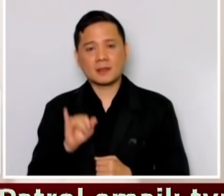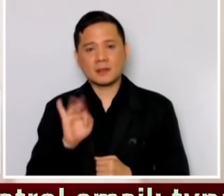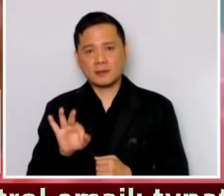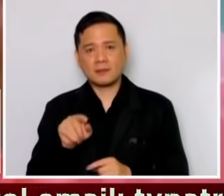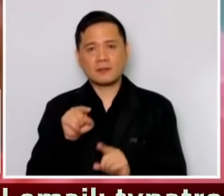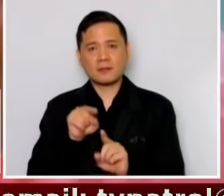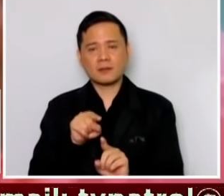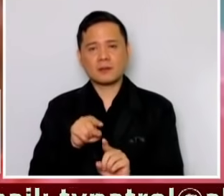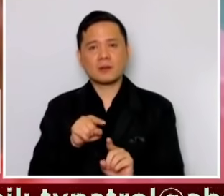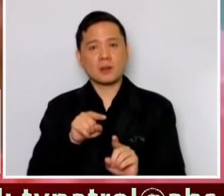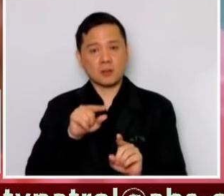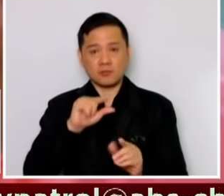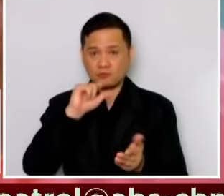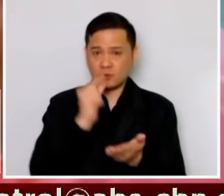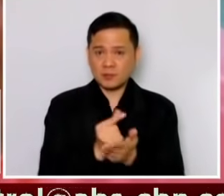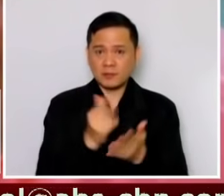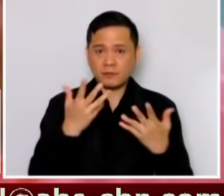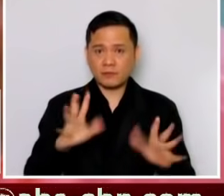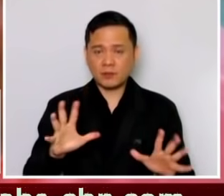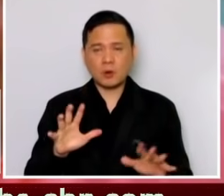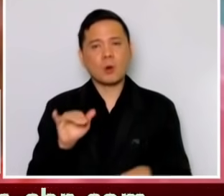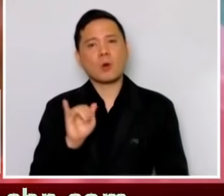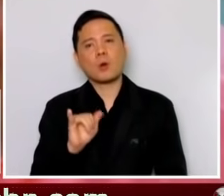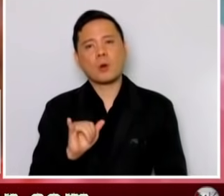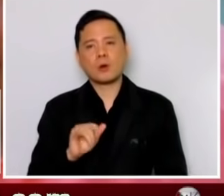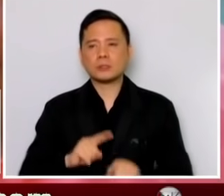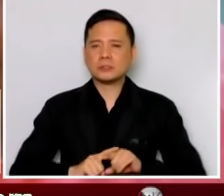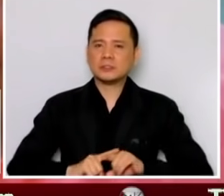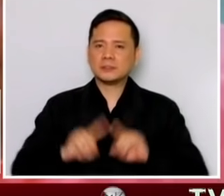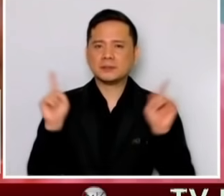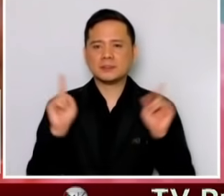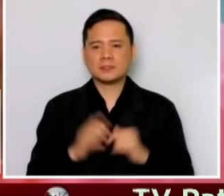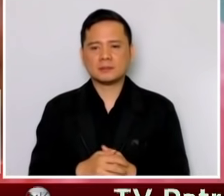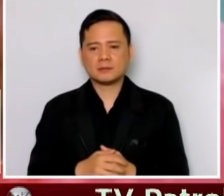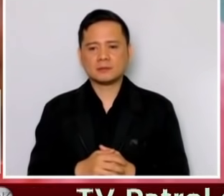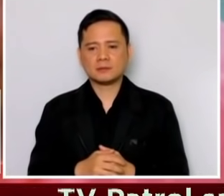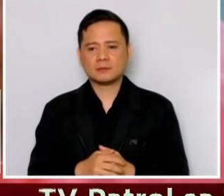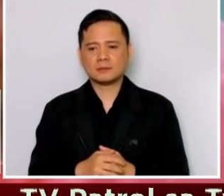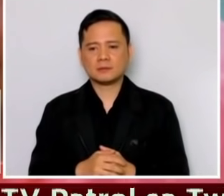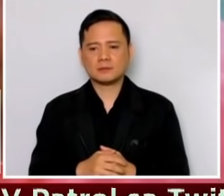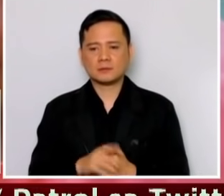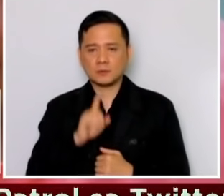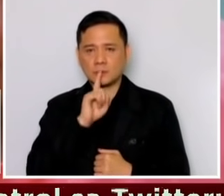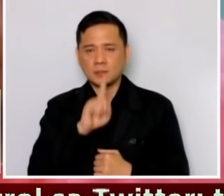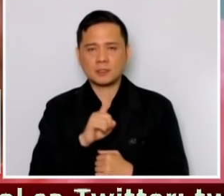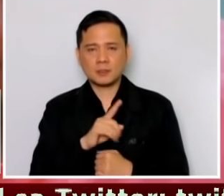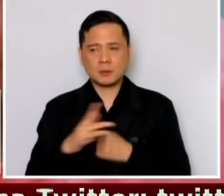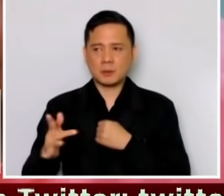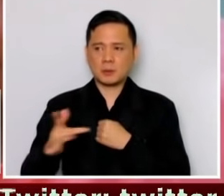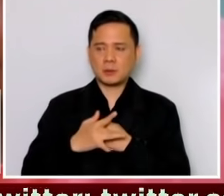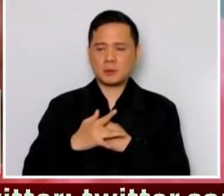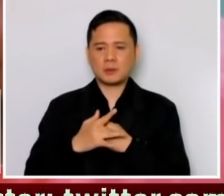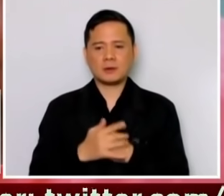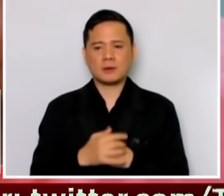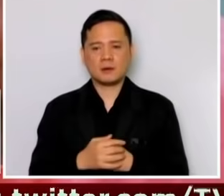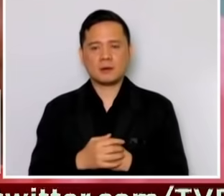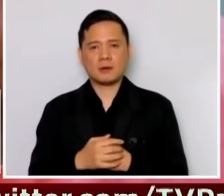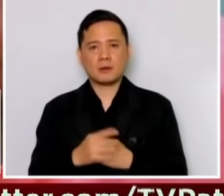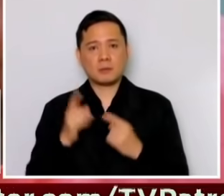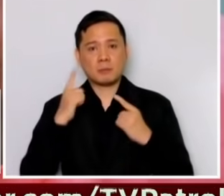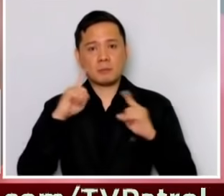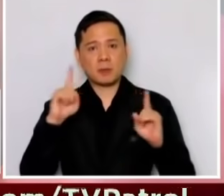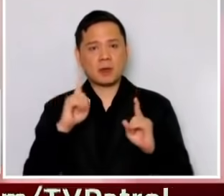na-graduate ka. Yung pinaka nakaka-touch na yung ako po yung isa sa umakyat sa stage para bigyan siya ng